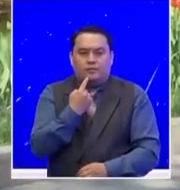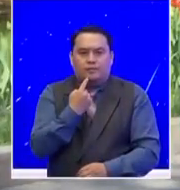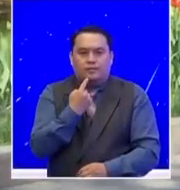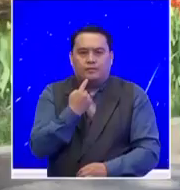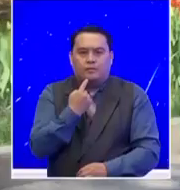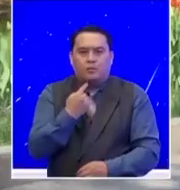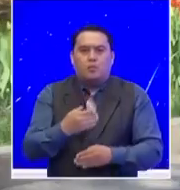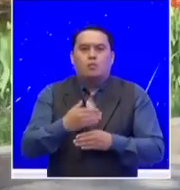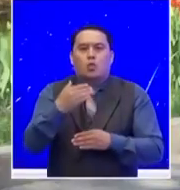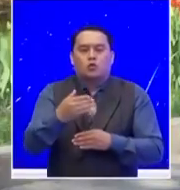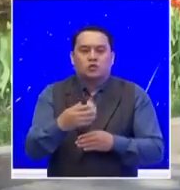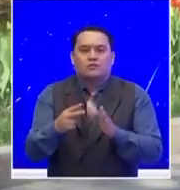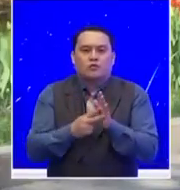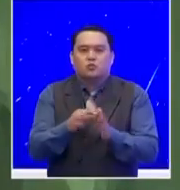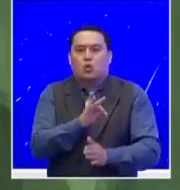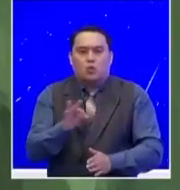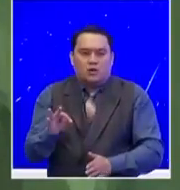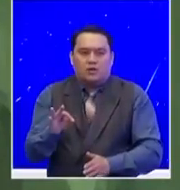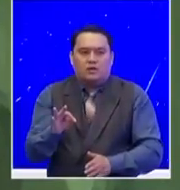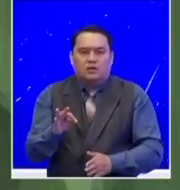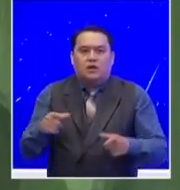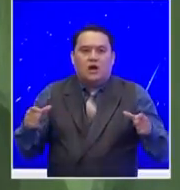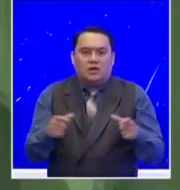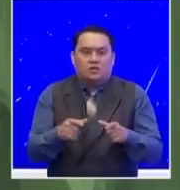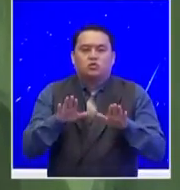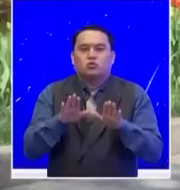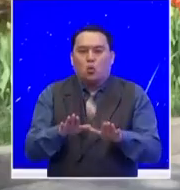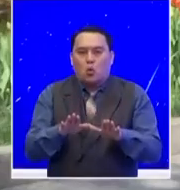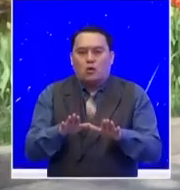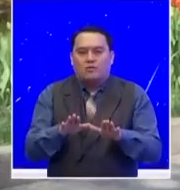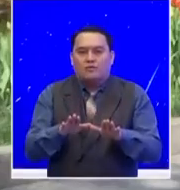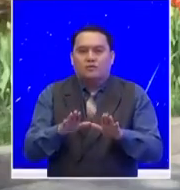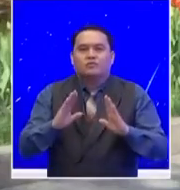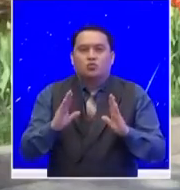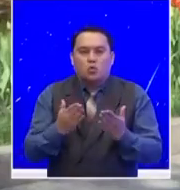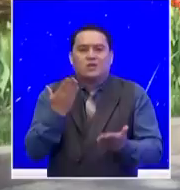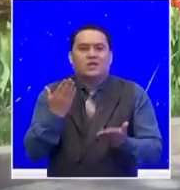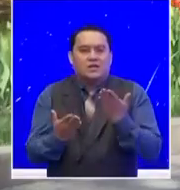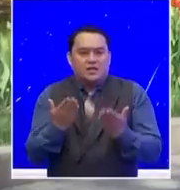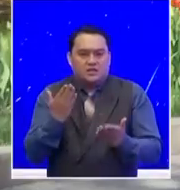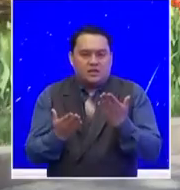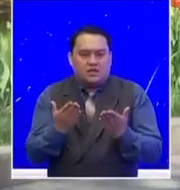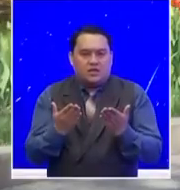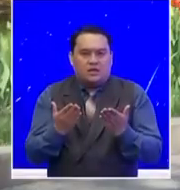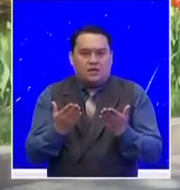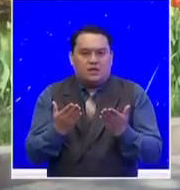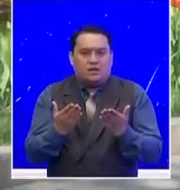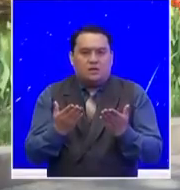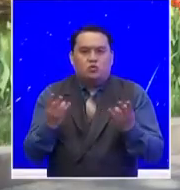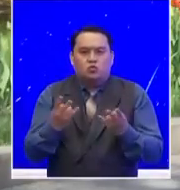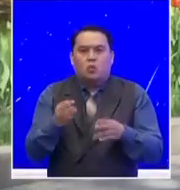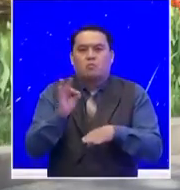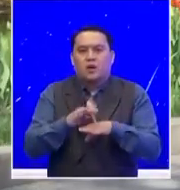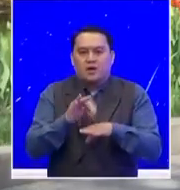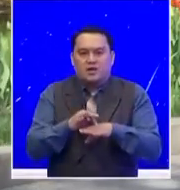проезд после 8:00 категорически ограничен. Только в крайних ситуациях, если... Допустим, экстренные больные там и